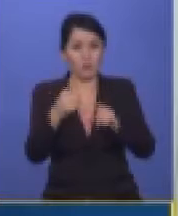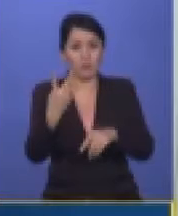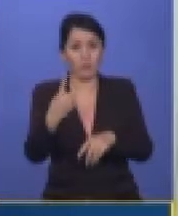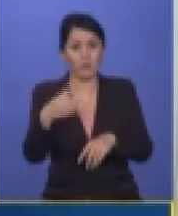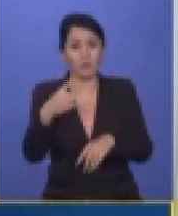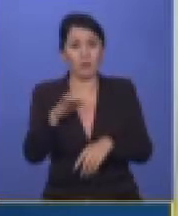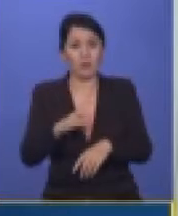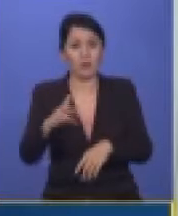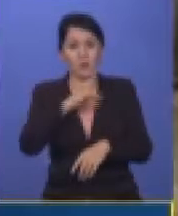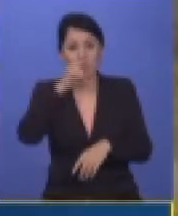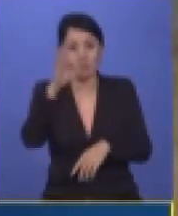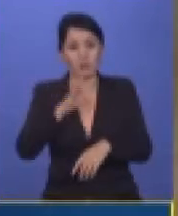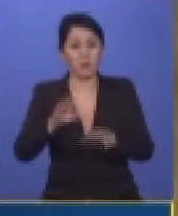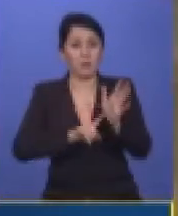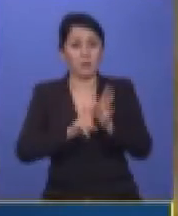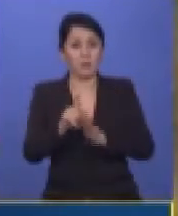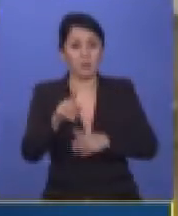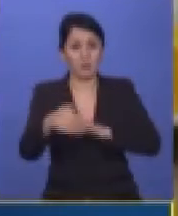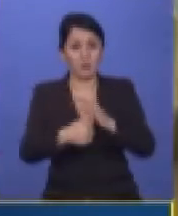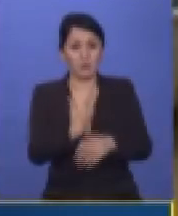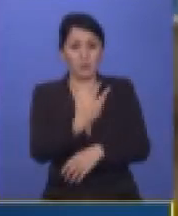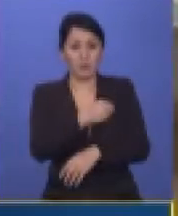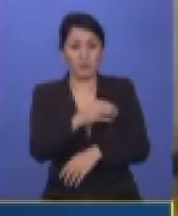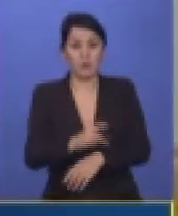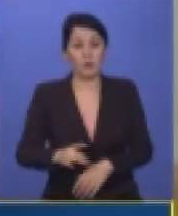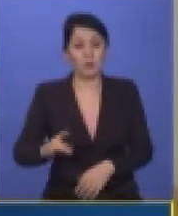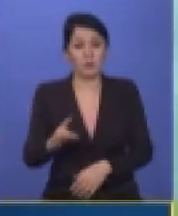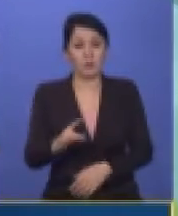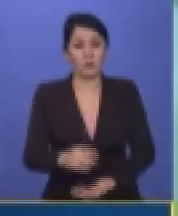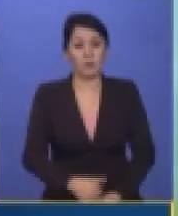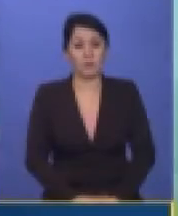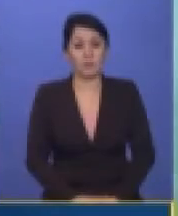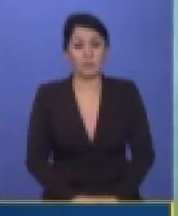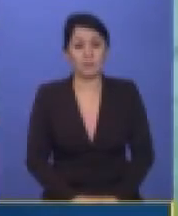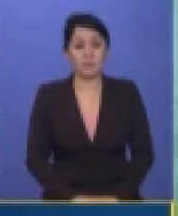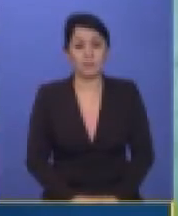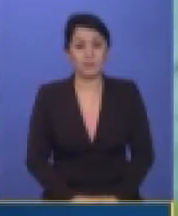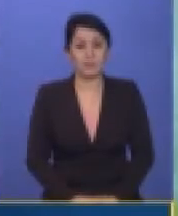22 ноября в Североказахстанской области стартовала ревакцинация жителей региона.